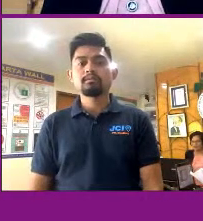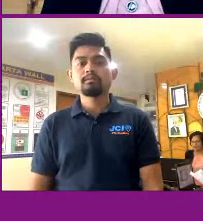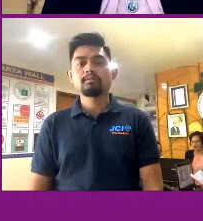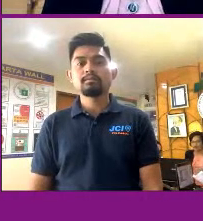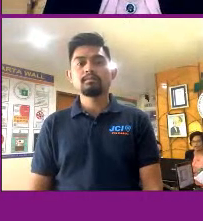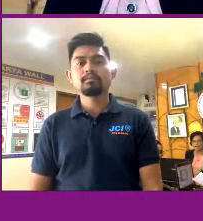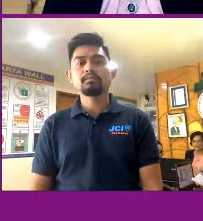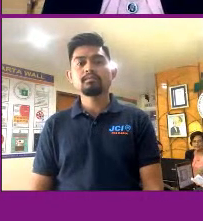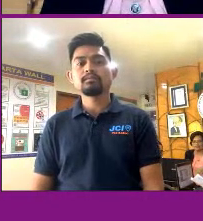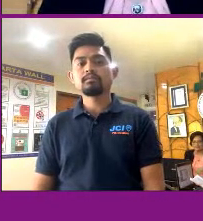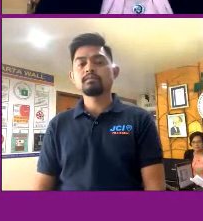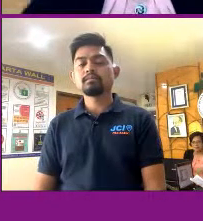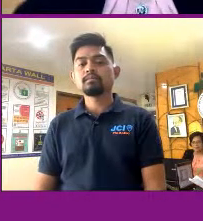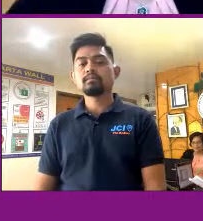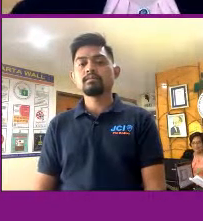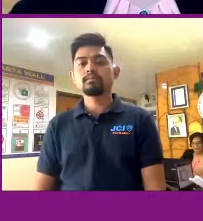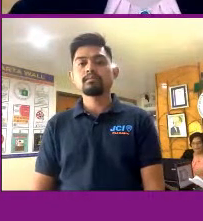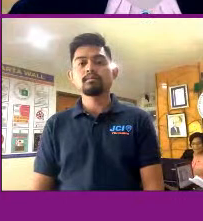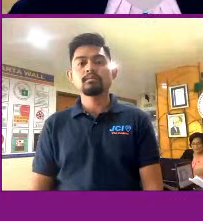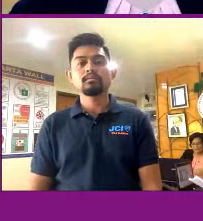or